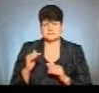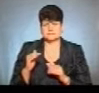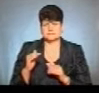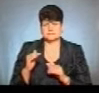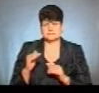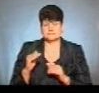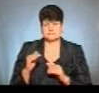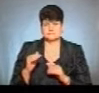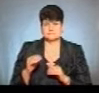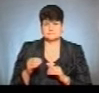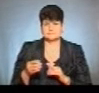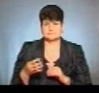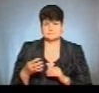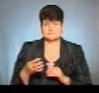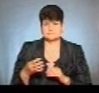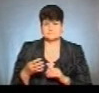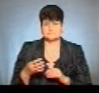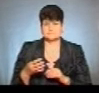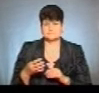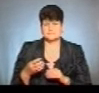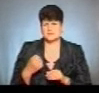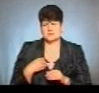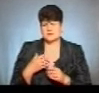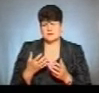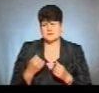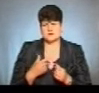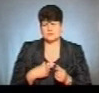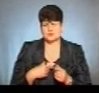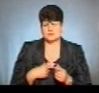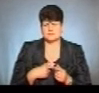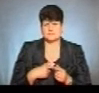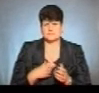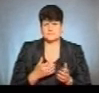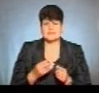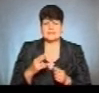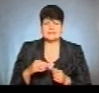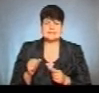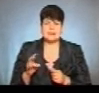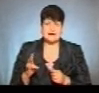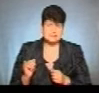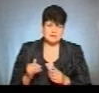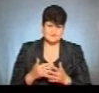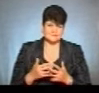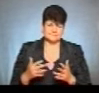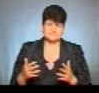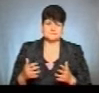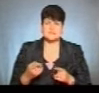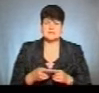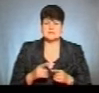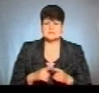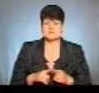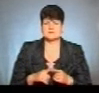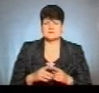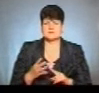так. І, ну, я, на жаль, не взяв з собою дані. От це